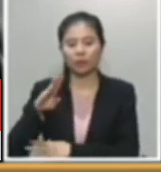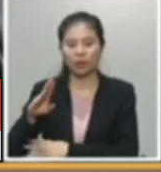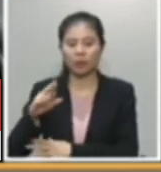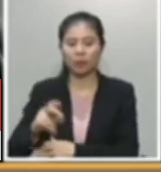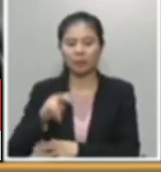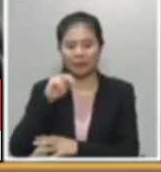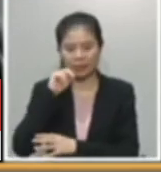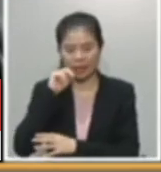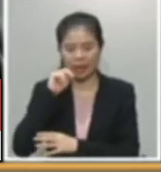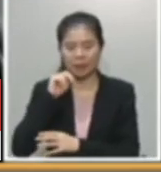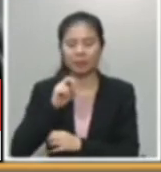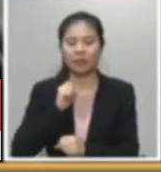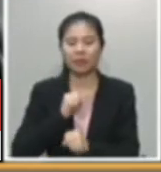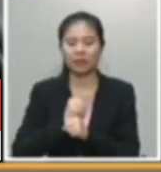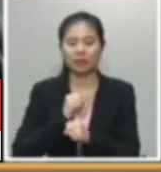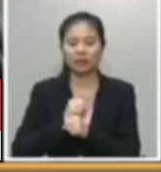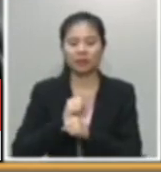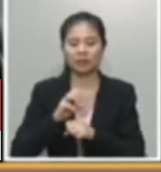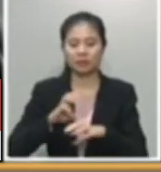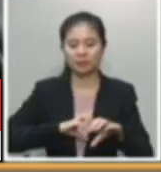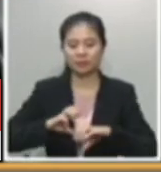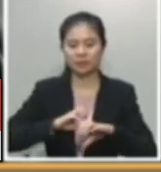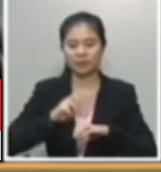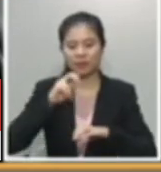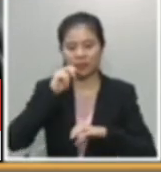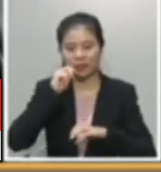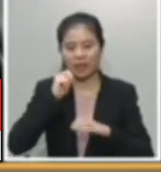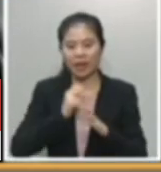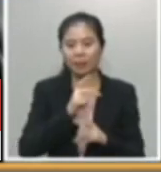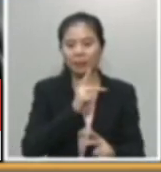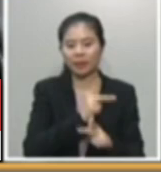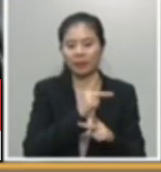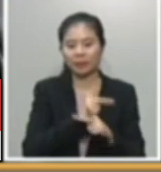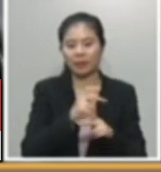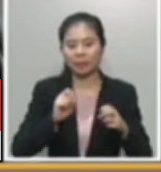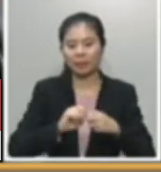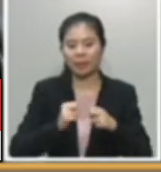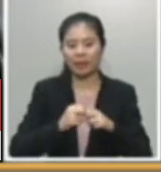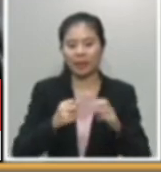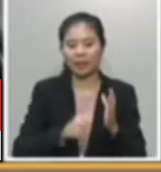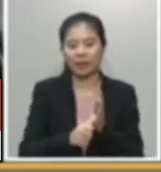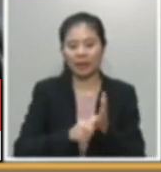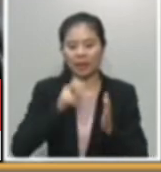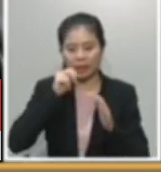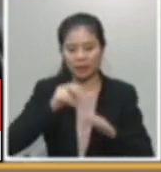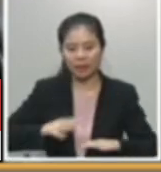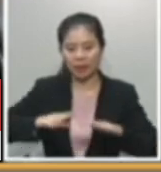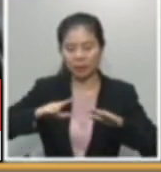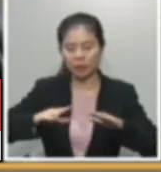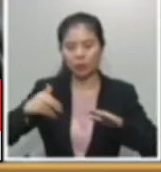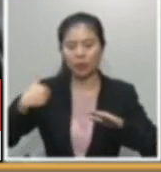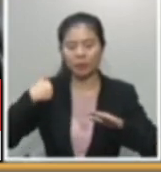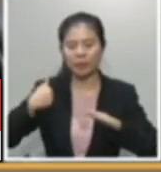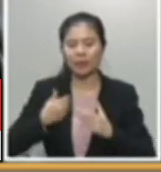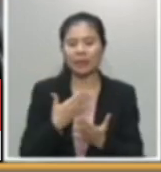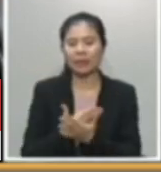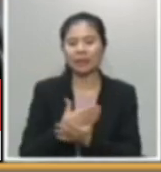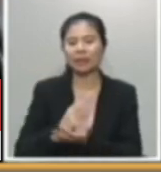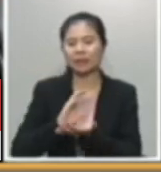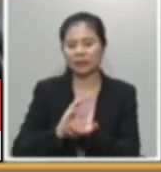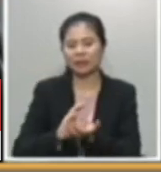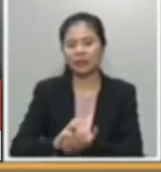ำสร้างเพิ่มทำแก้มลิงเพื่อแก้ปัญหาน้ำท่วมเขาทุ่มเงินลงไป